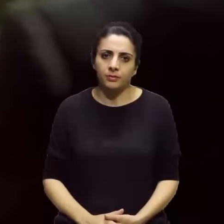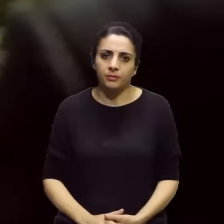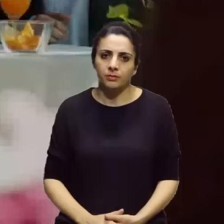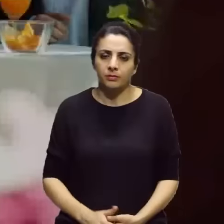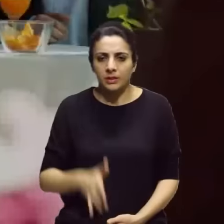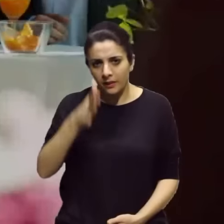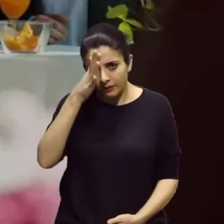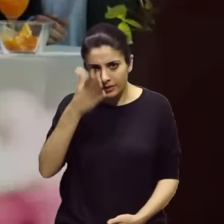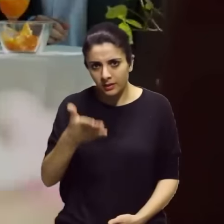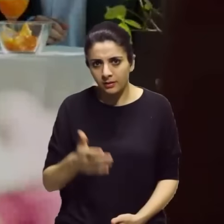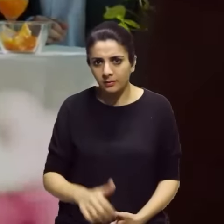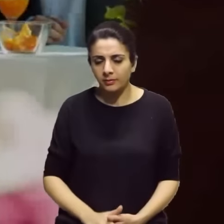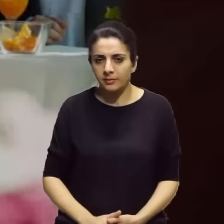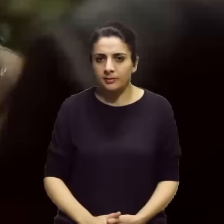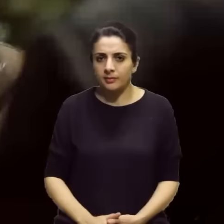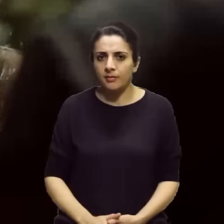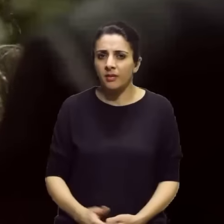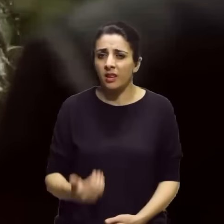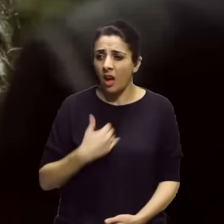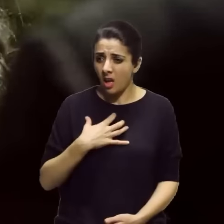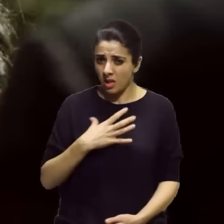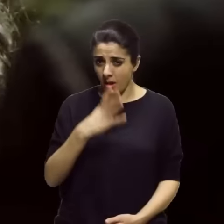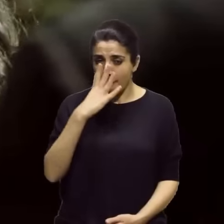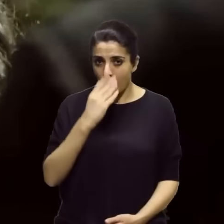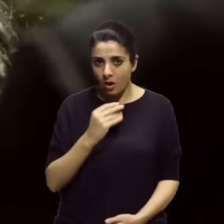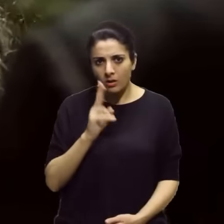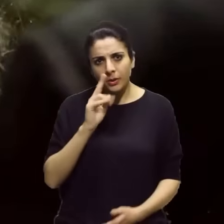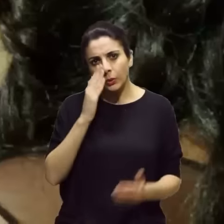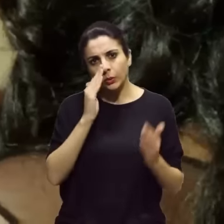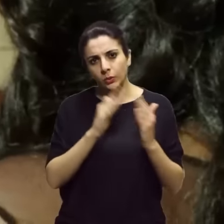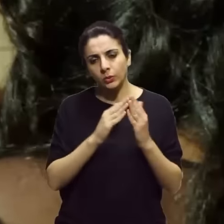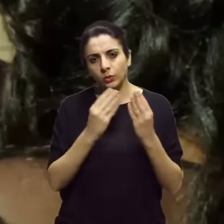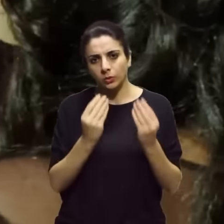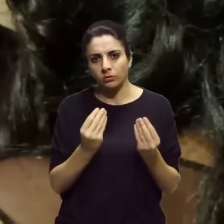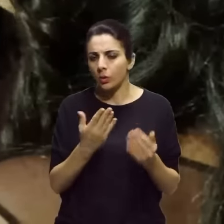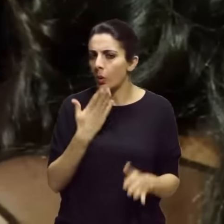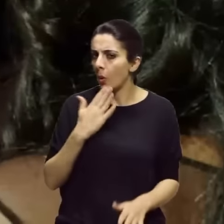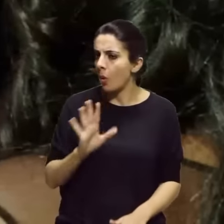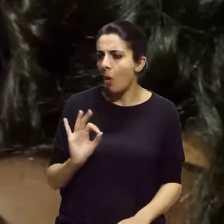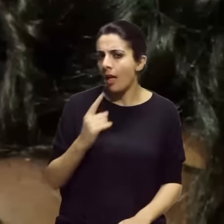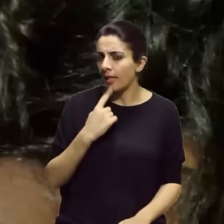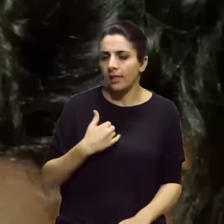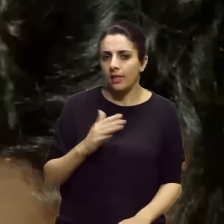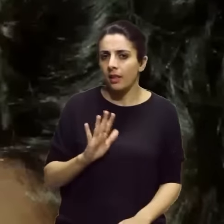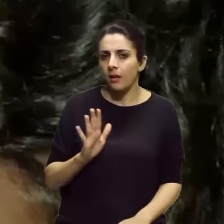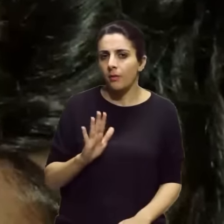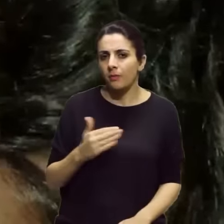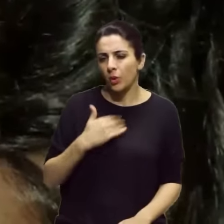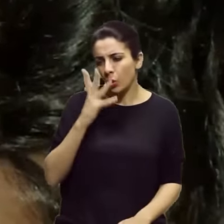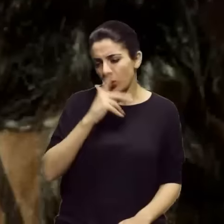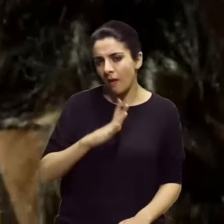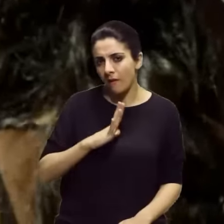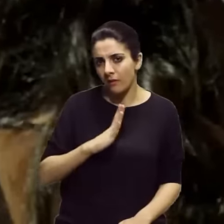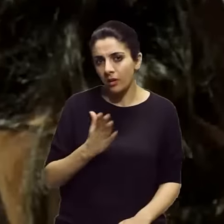Sen sen. Kendini beğenmişsin ama yakışıyor bu sana. Yok canım, öyle deme yani şey, ben de utanıyorum.